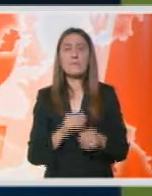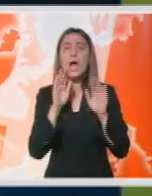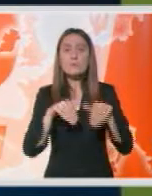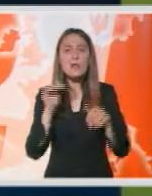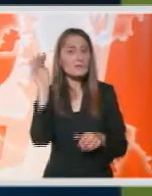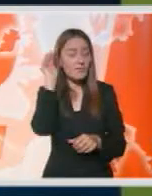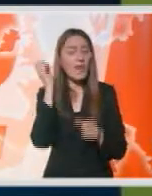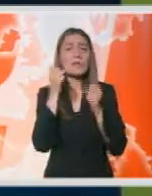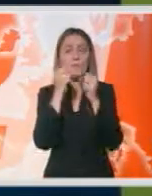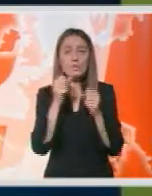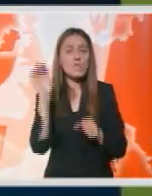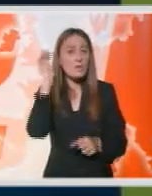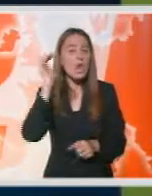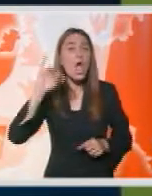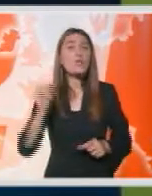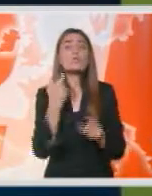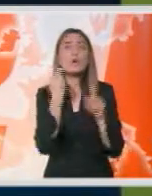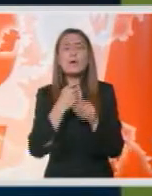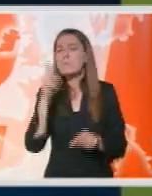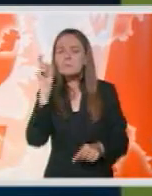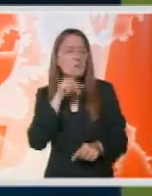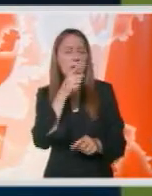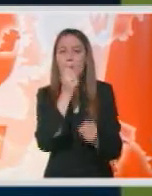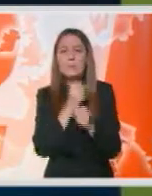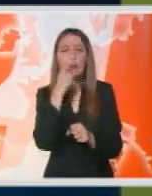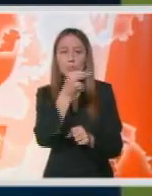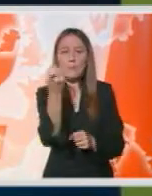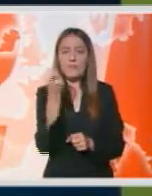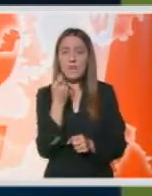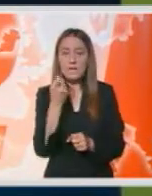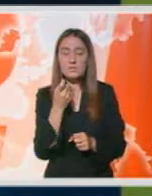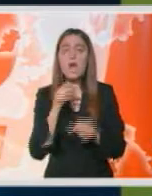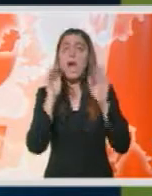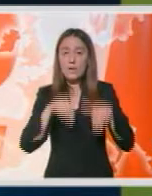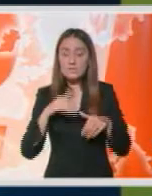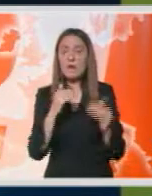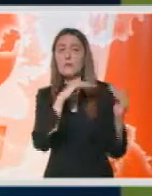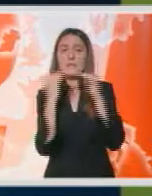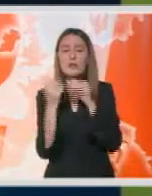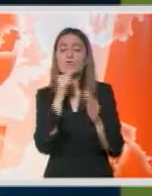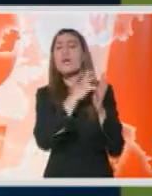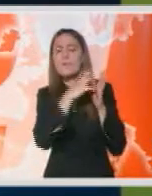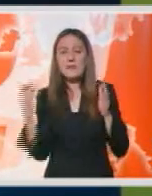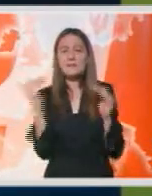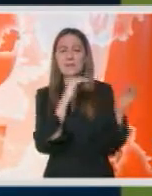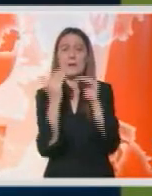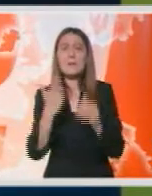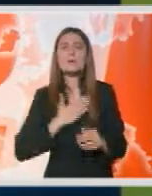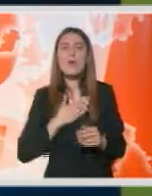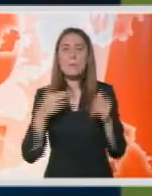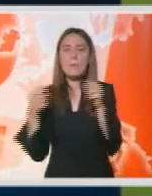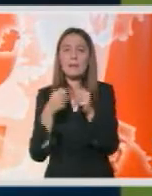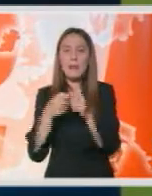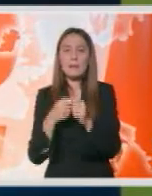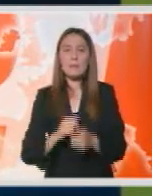Australijska vlada će podržati vladu Južne Koreje u svakoj reakciji na takvu provokaciju. Australija je sarađivala i nastavit će saradnju sa svojim partnerima.